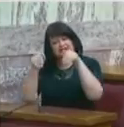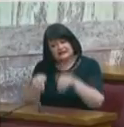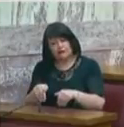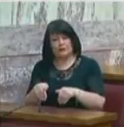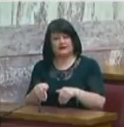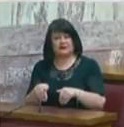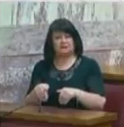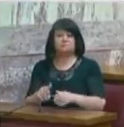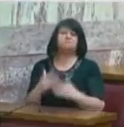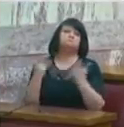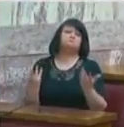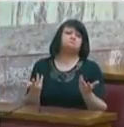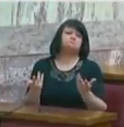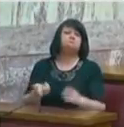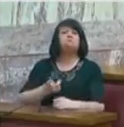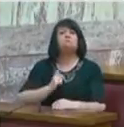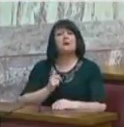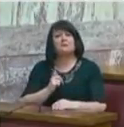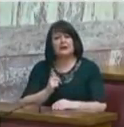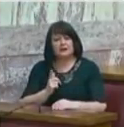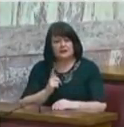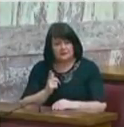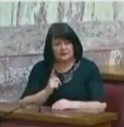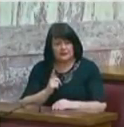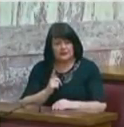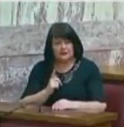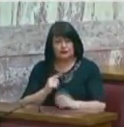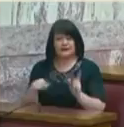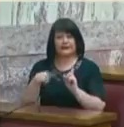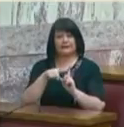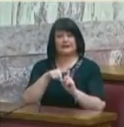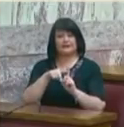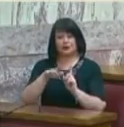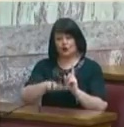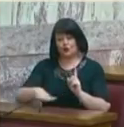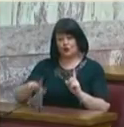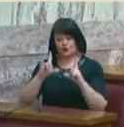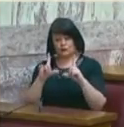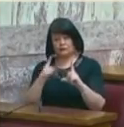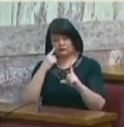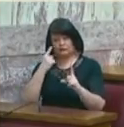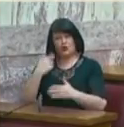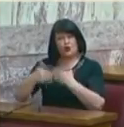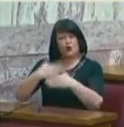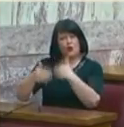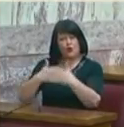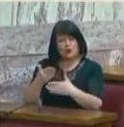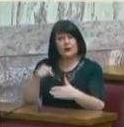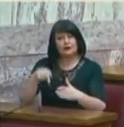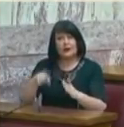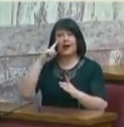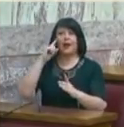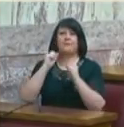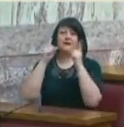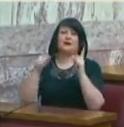κανείς ότι η θετική προοπτική που διαμορφώνεται για τον τόπο μετά από πολλά χρόνια